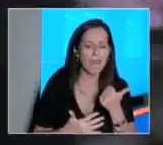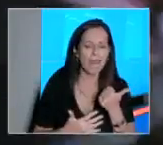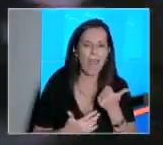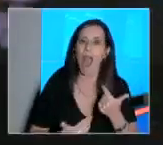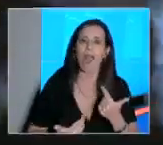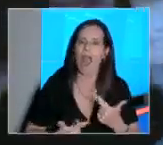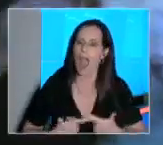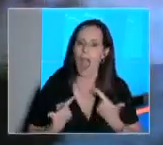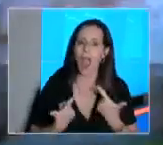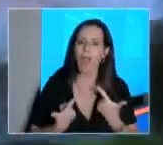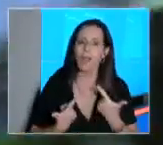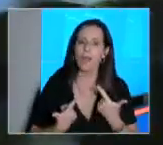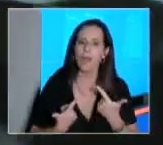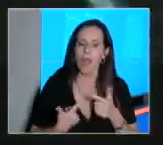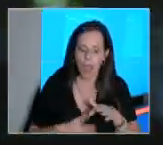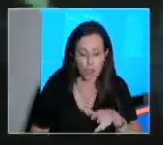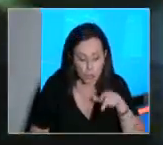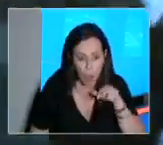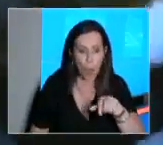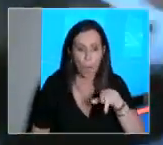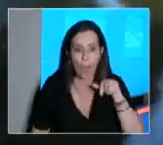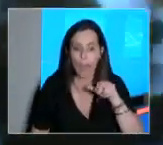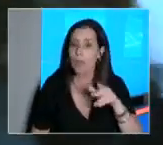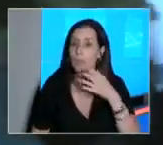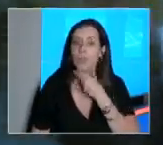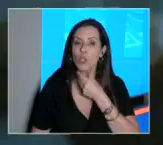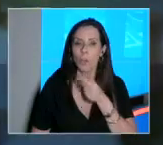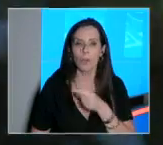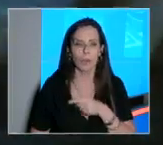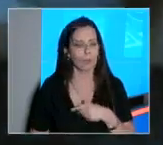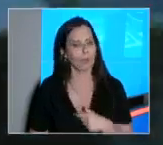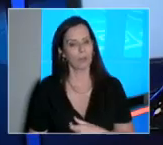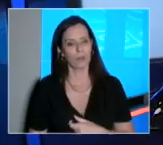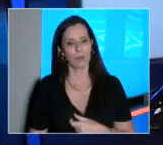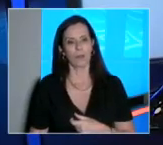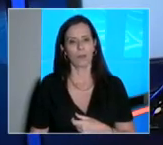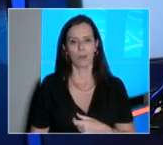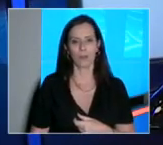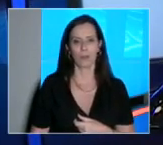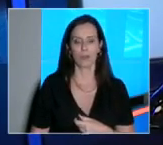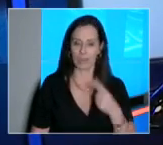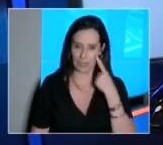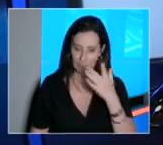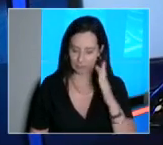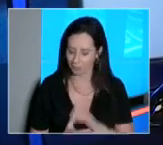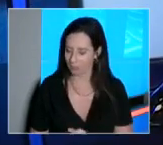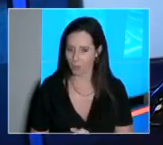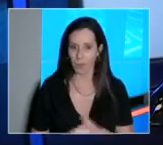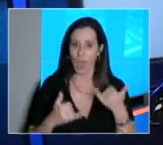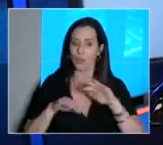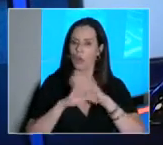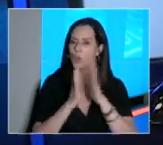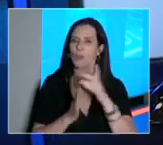שיכולה להיות, את הפסיעות שלהם ברגל, את כל מה שהם עברו בדרך. קיסאו, מה שלומך? וכולי. אהלן, אהלן. תשמע, עכשיו אחרי